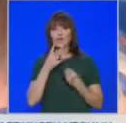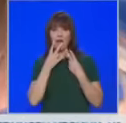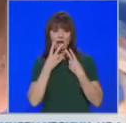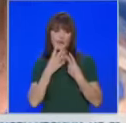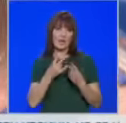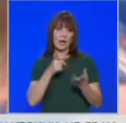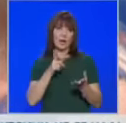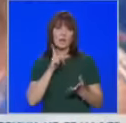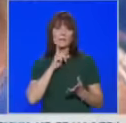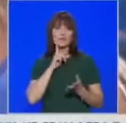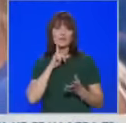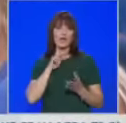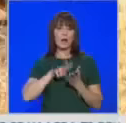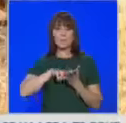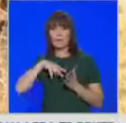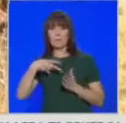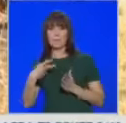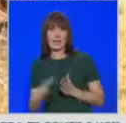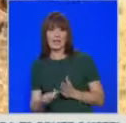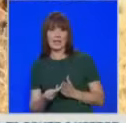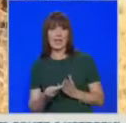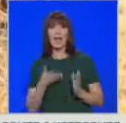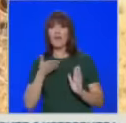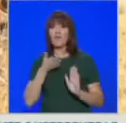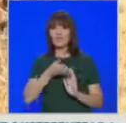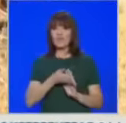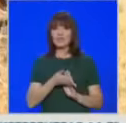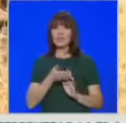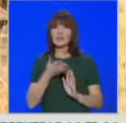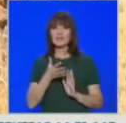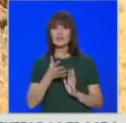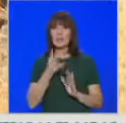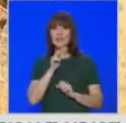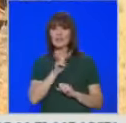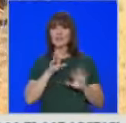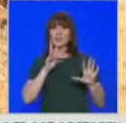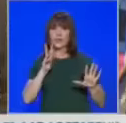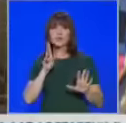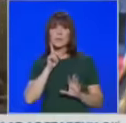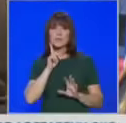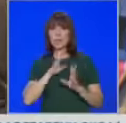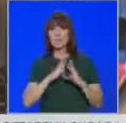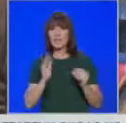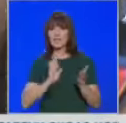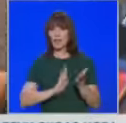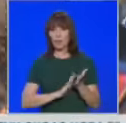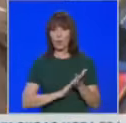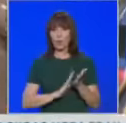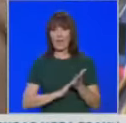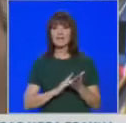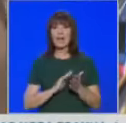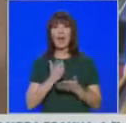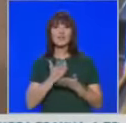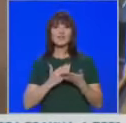мъжете са почти изпаднали от микробуса. В превозното средство са натъпкани 28 мъже без документи, част от тях в